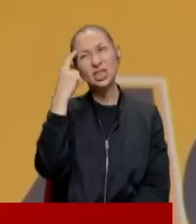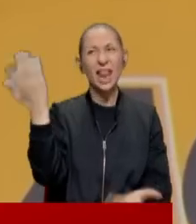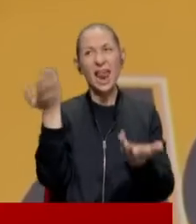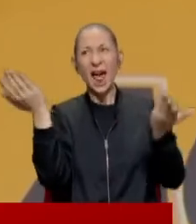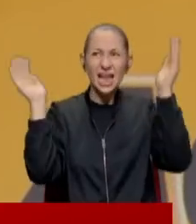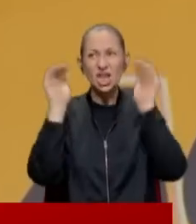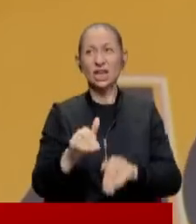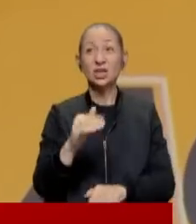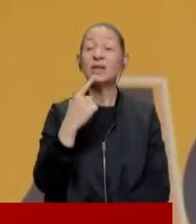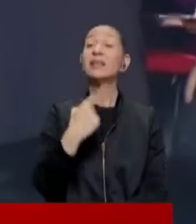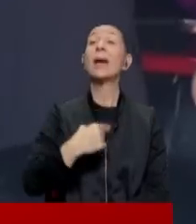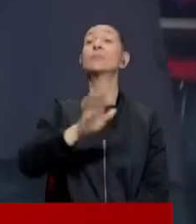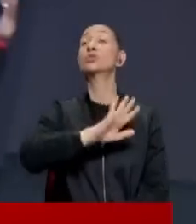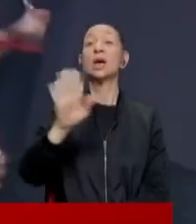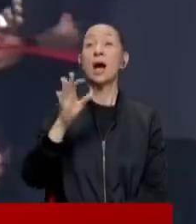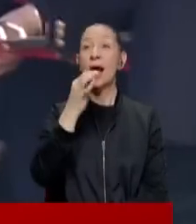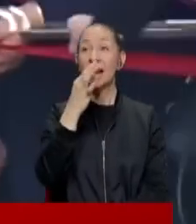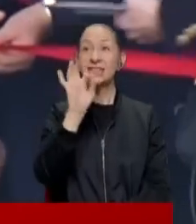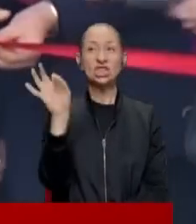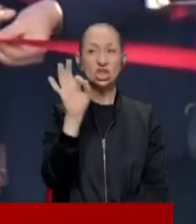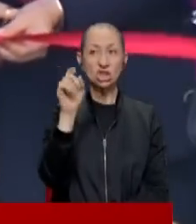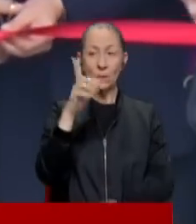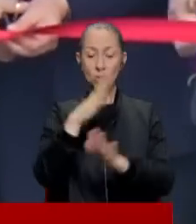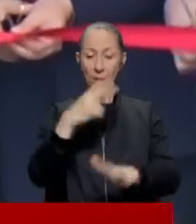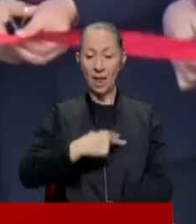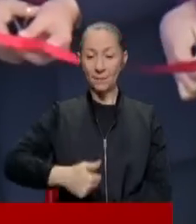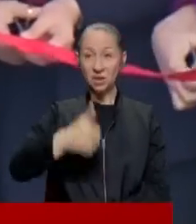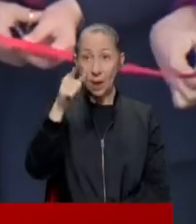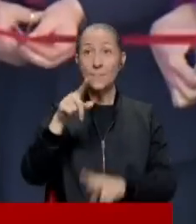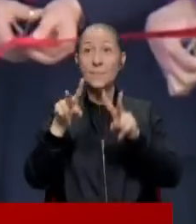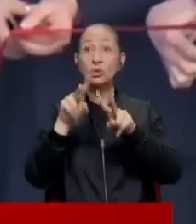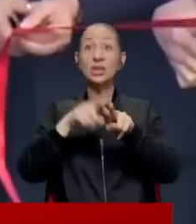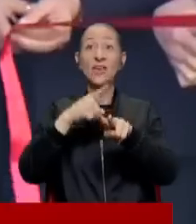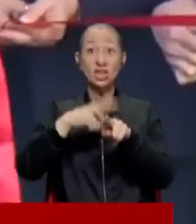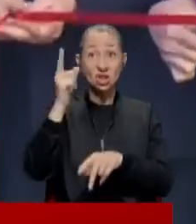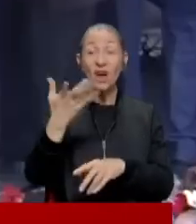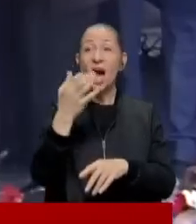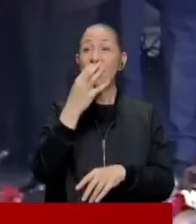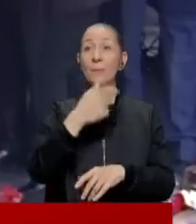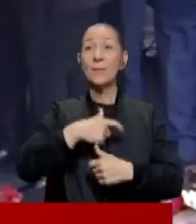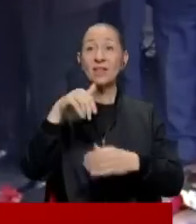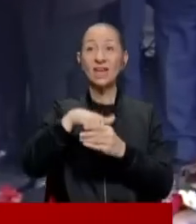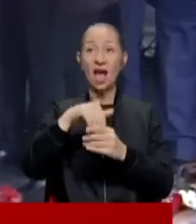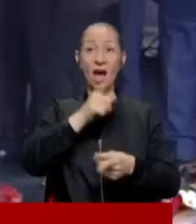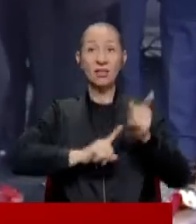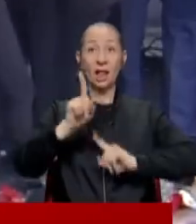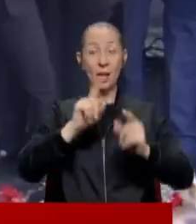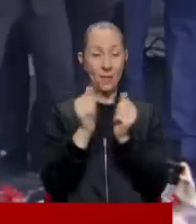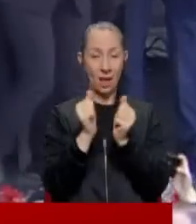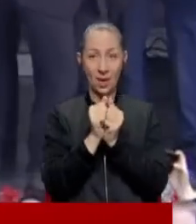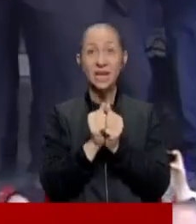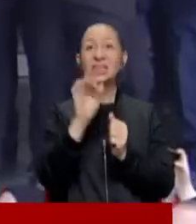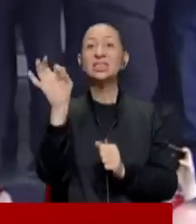gelecek diyemeyecek Ankara Sincan'da Büyükşehir Belediye Başkanı Mansur Yavaş ve Ankara Milletvekili adayları ile beraber